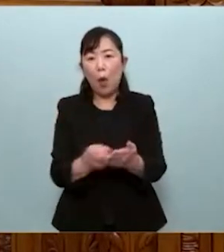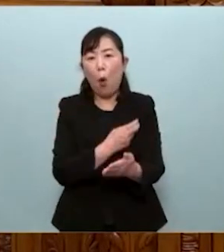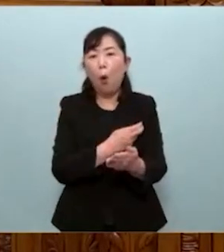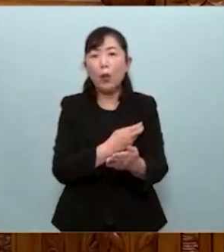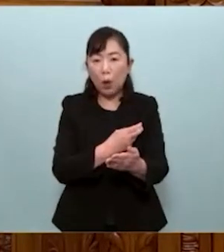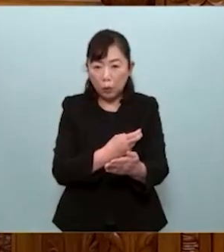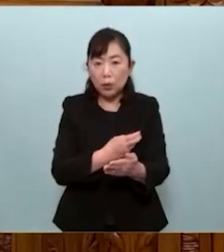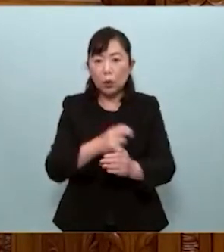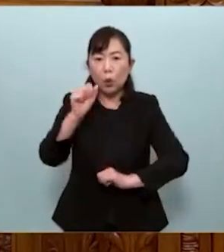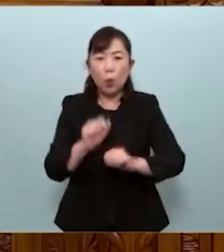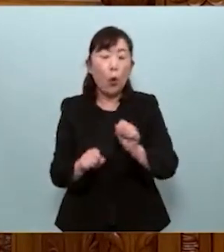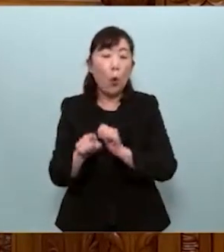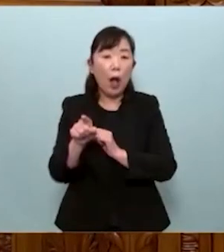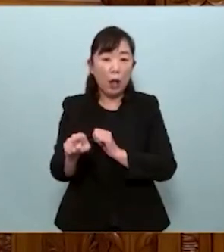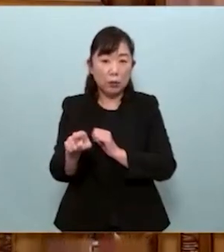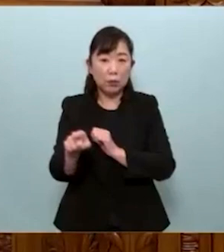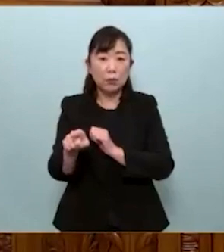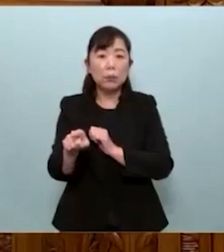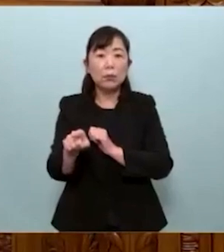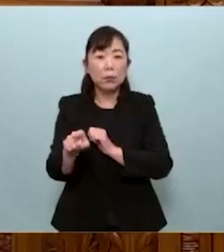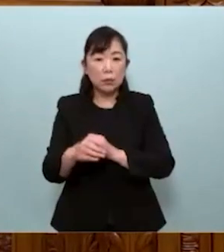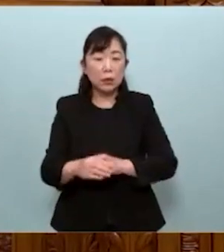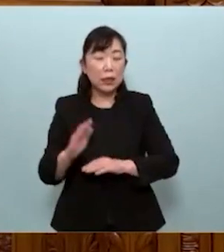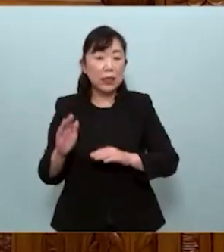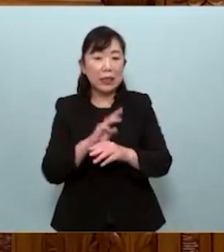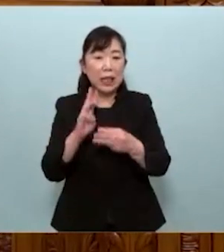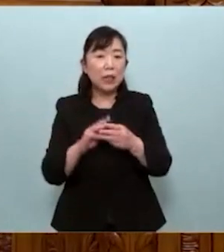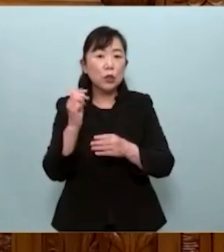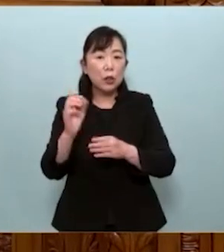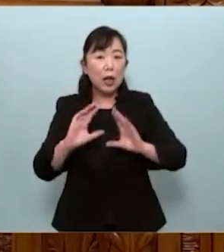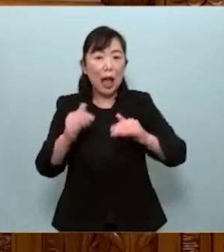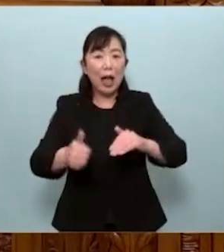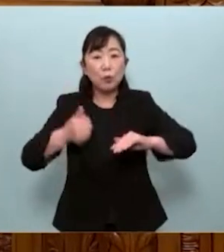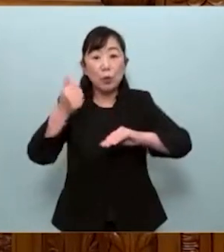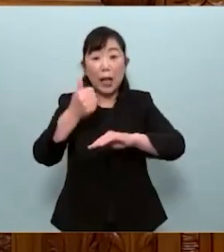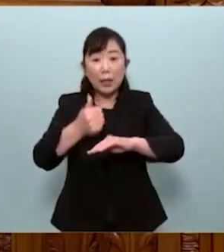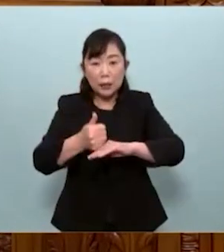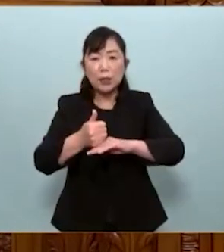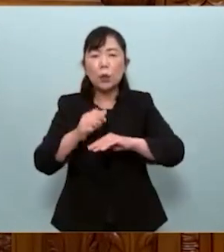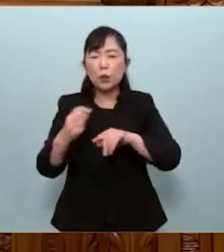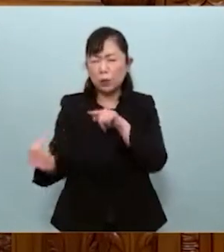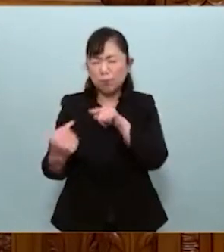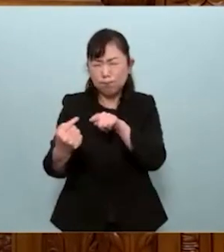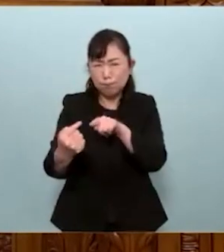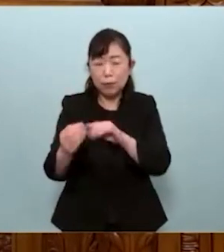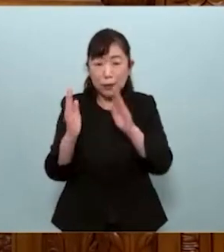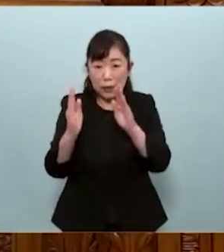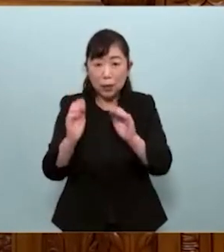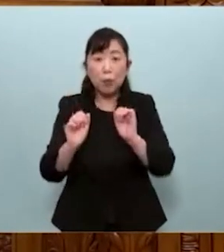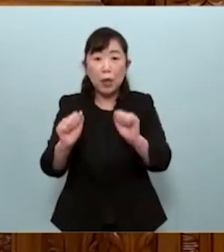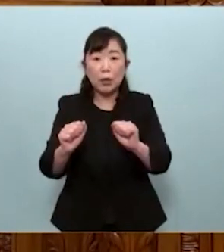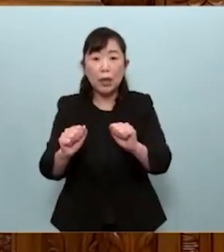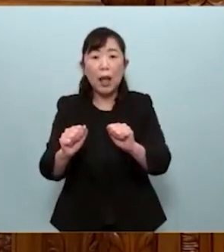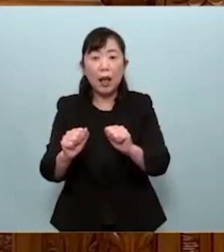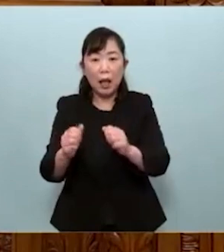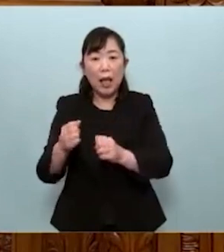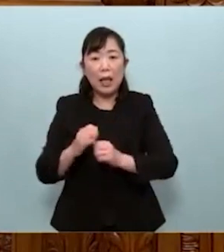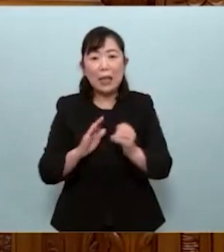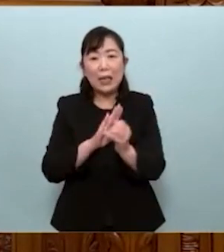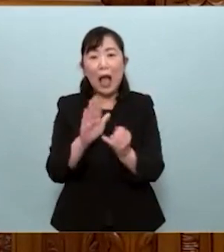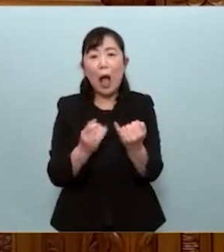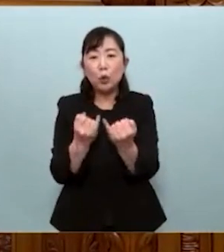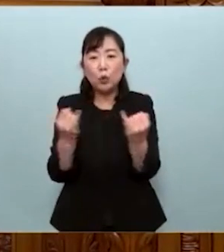応が続いております。岸田総理は外相時代、タフな交渉の末、慰安婦問題日韓合